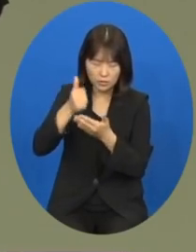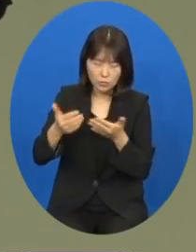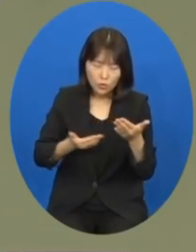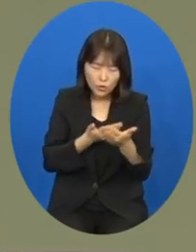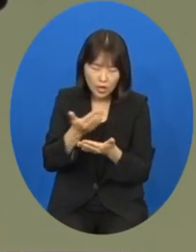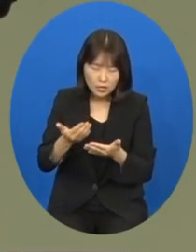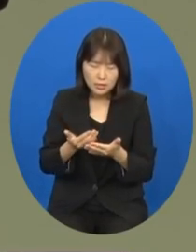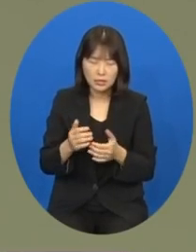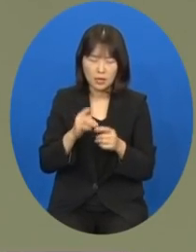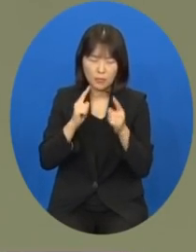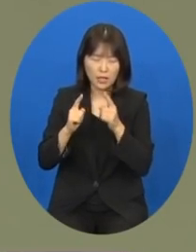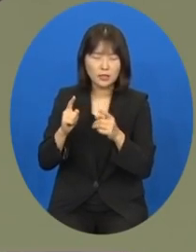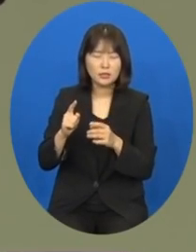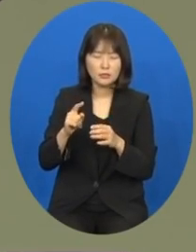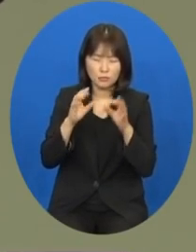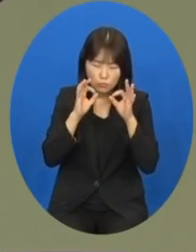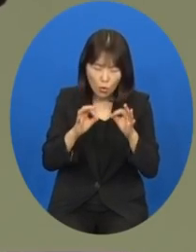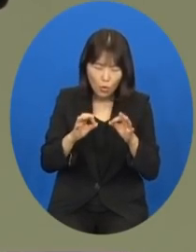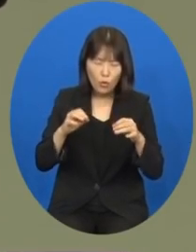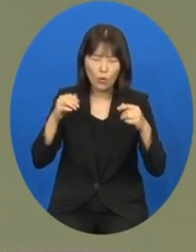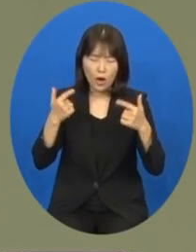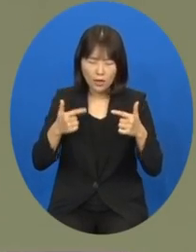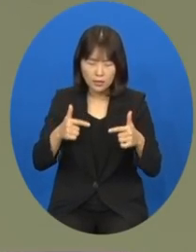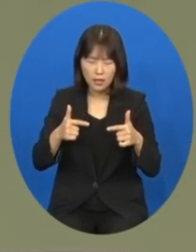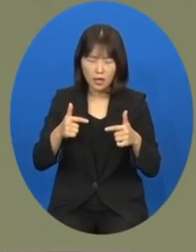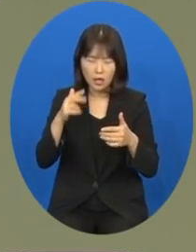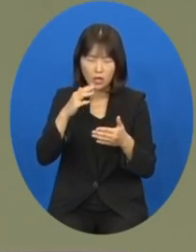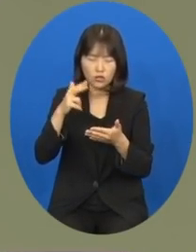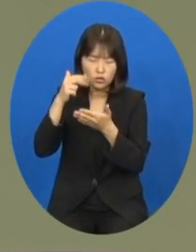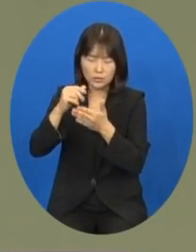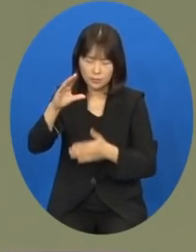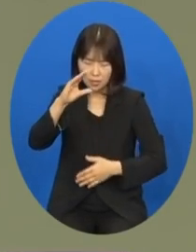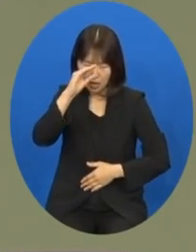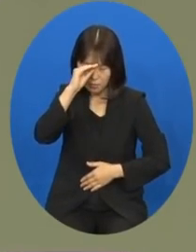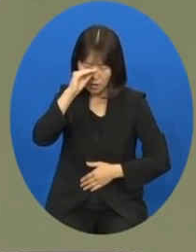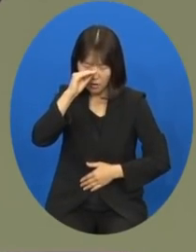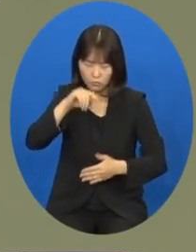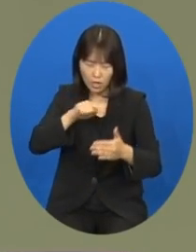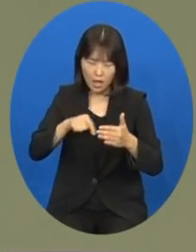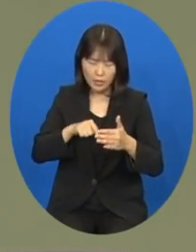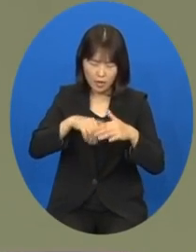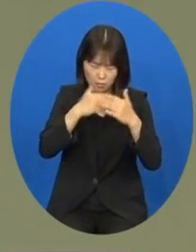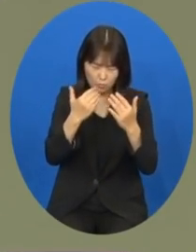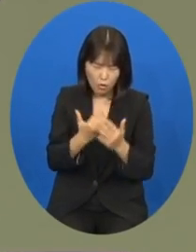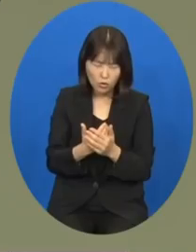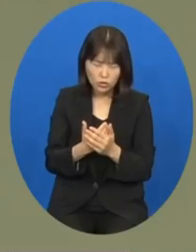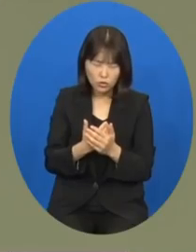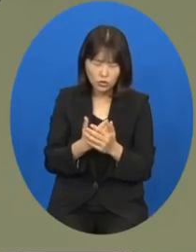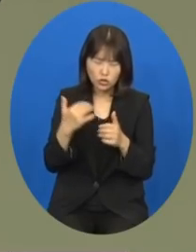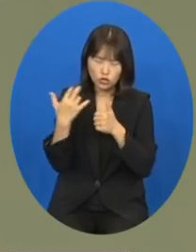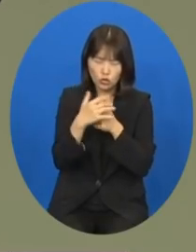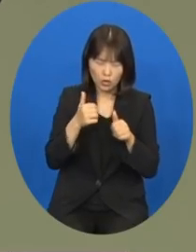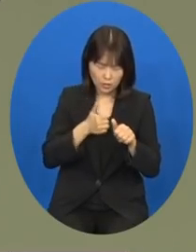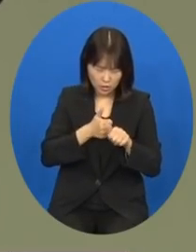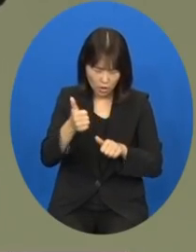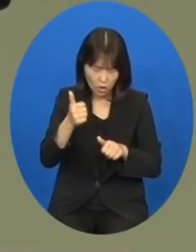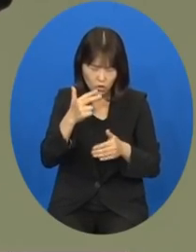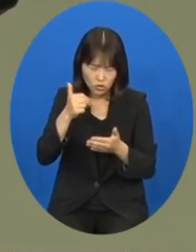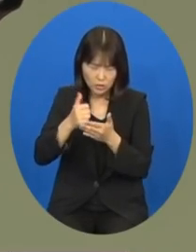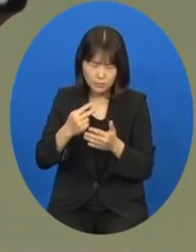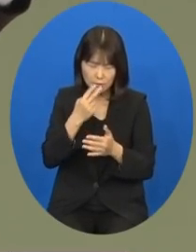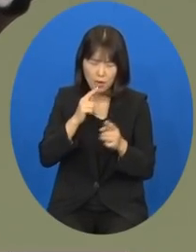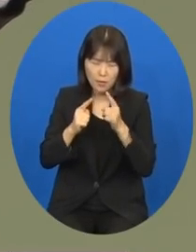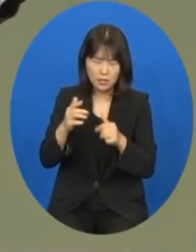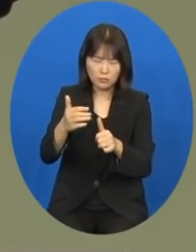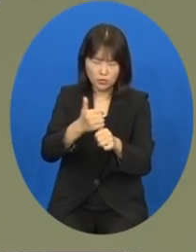날마다 날마다 주를 닮아가며 우리 안에는 모든 죄 기억을 이겨내고 줄 생명의 말씀을 붙잡고 자 결단